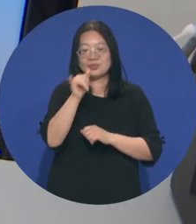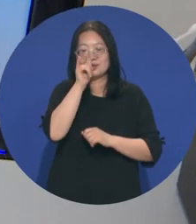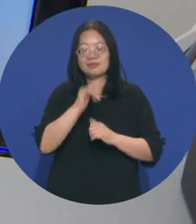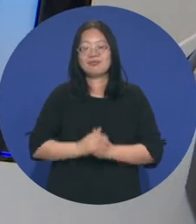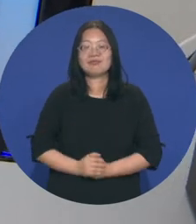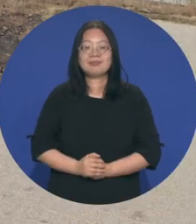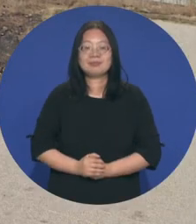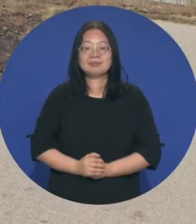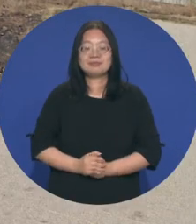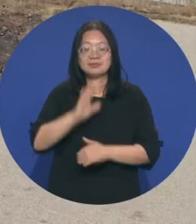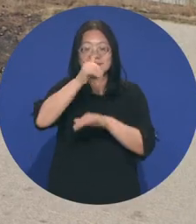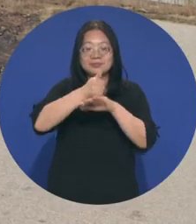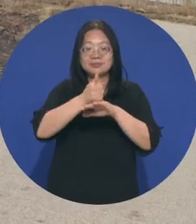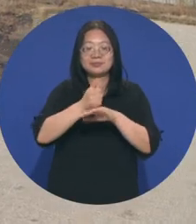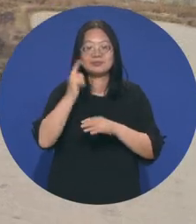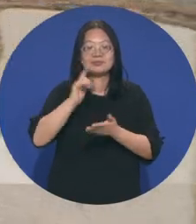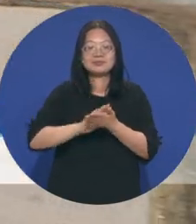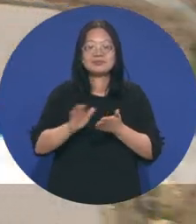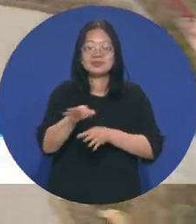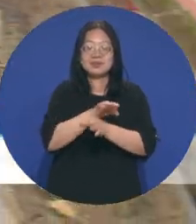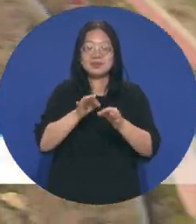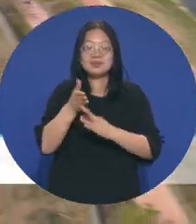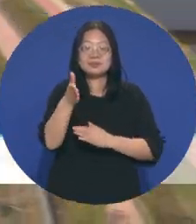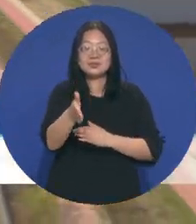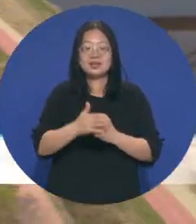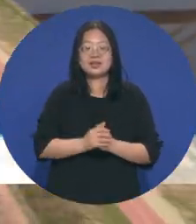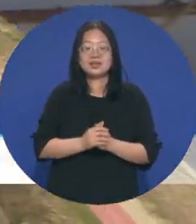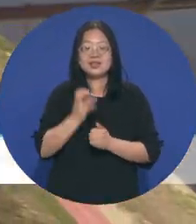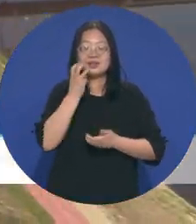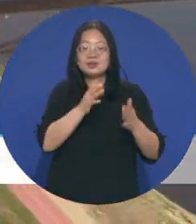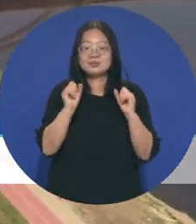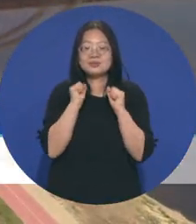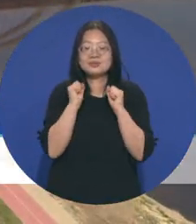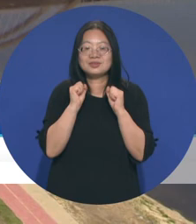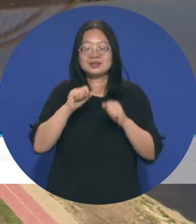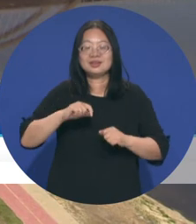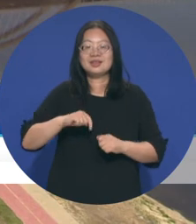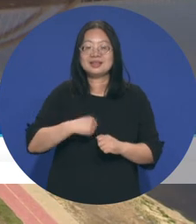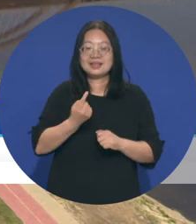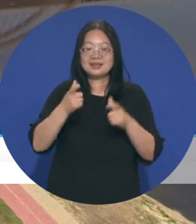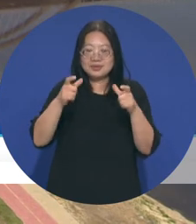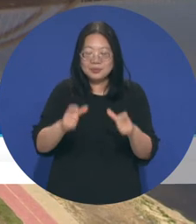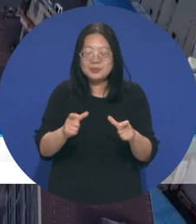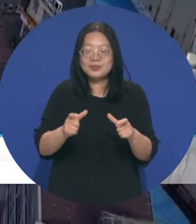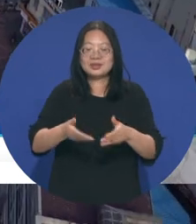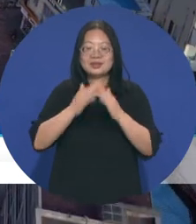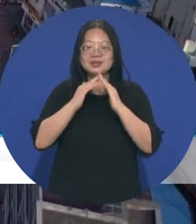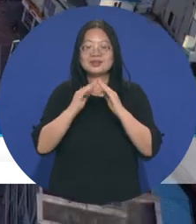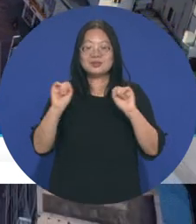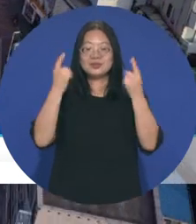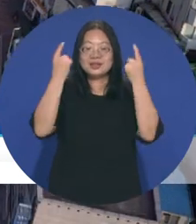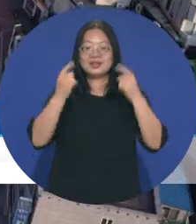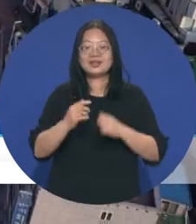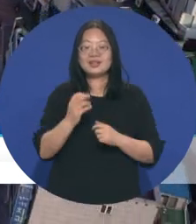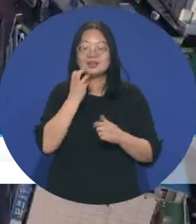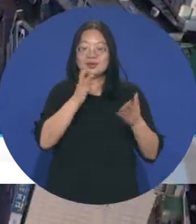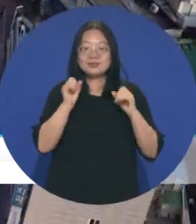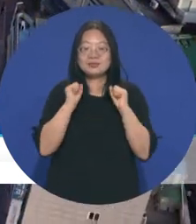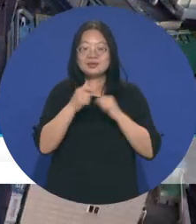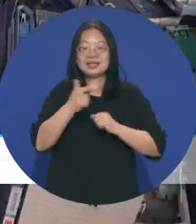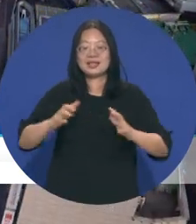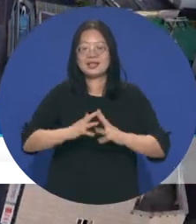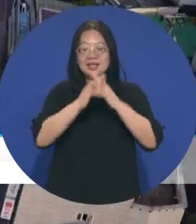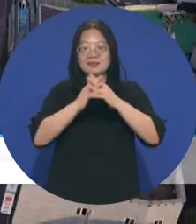지급합니다. 마지막으로 평화 경제 분야에서는 경기 북부 특별자치도 설치와 함께 경기 북부 대개발 신속